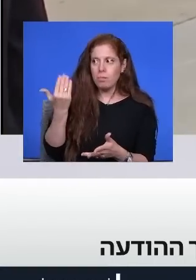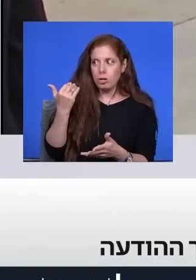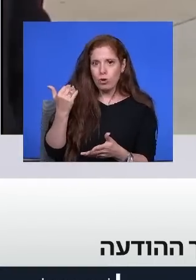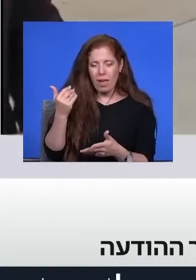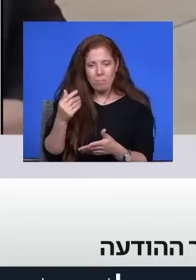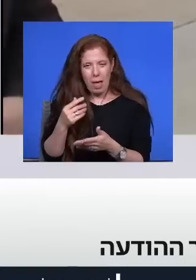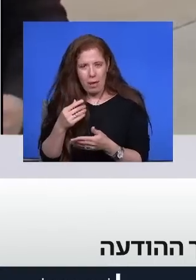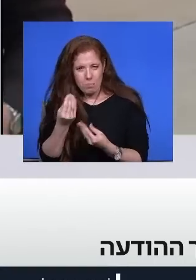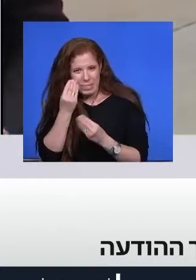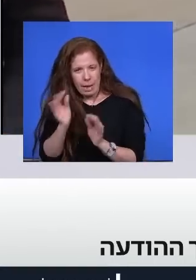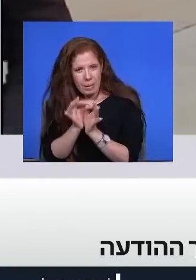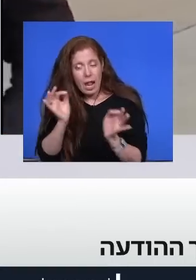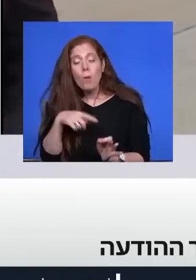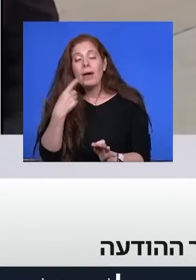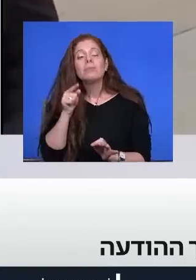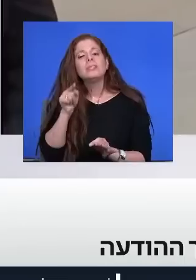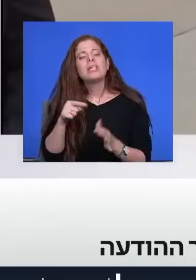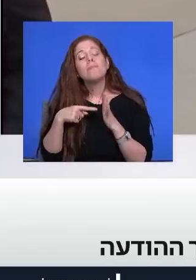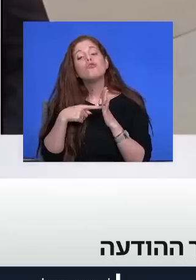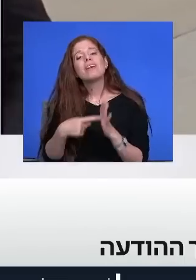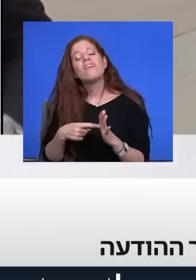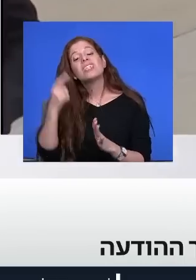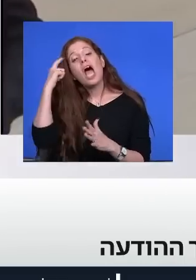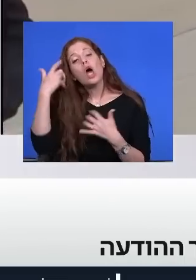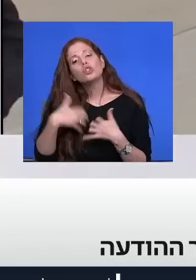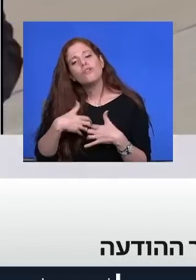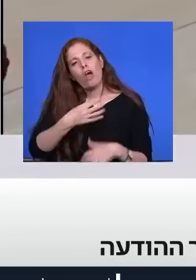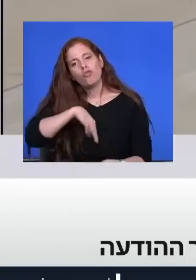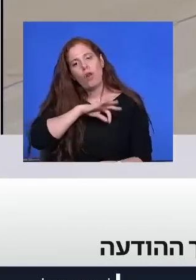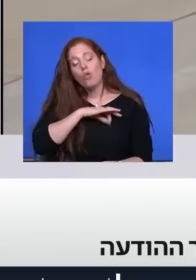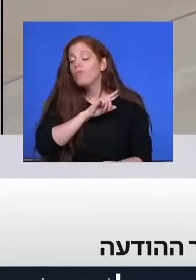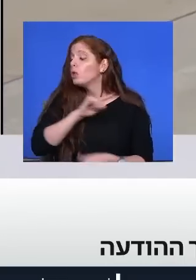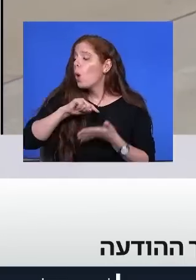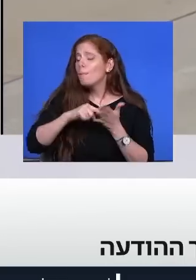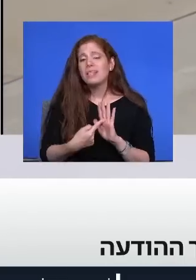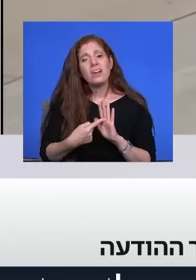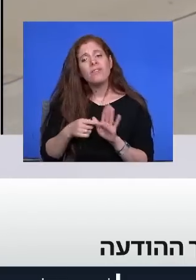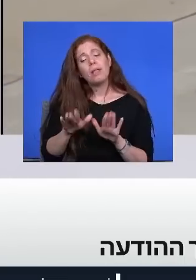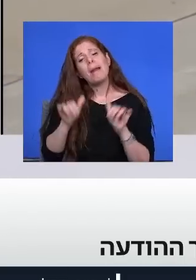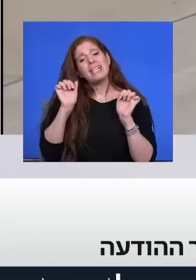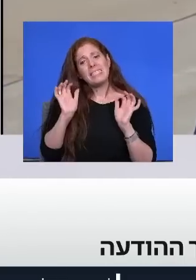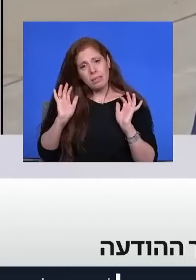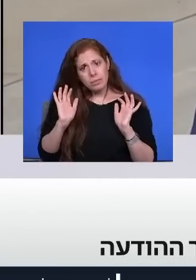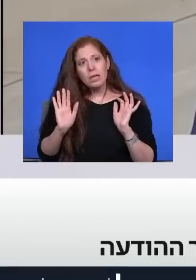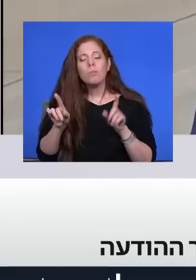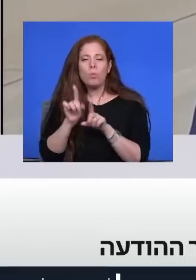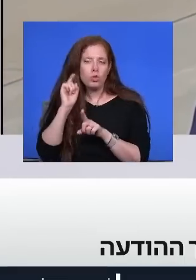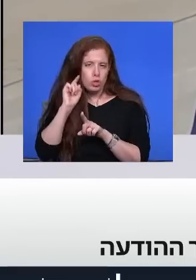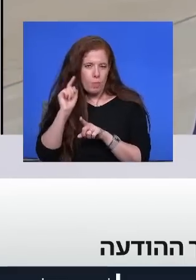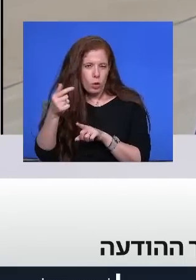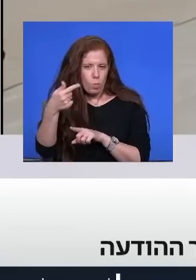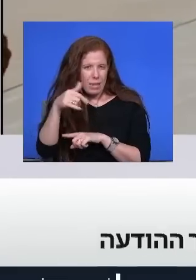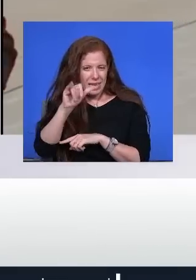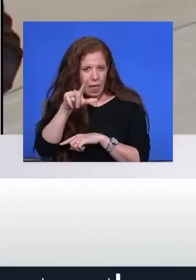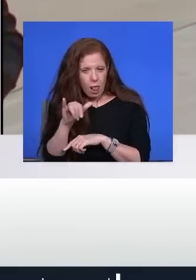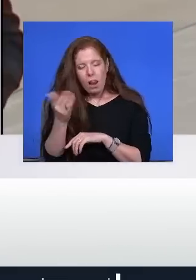האלה משקפים את החשיבה שלנו ואנחנו לא מתכוונים לסגת מהם, כפי ששמענו גם מגילי לפני דקות אחדות. מעבר